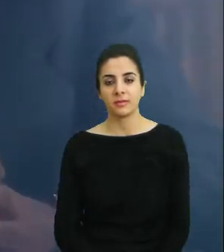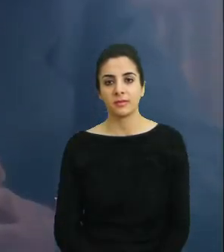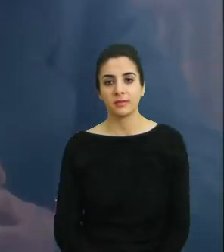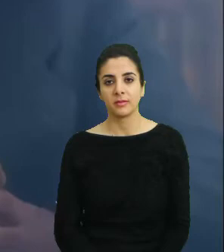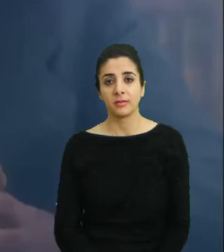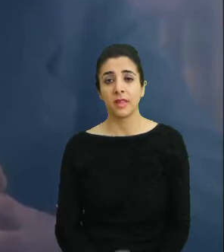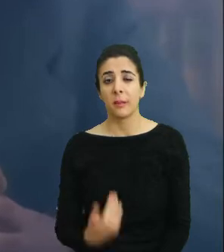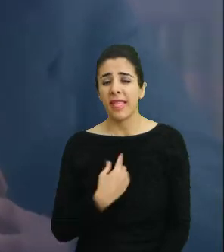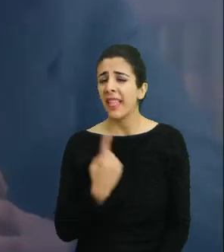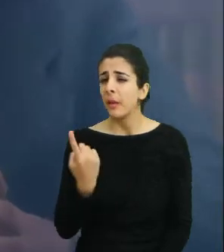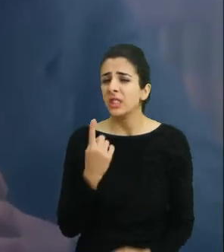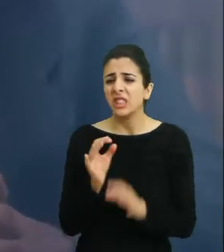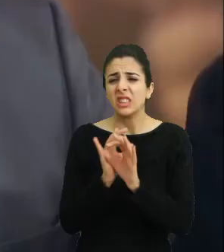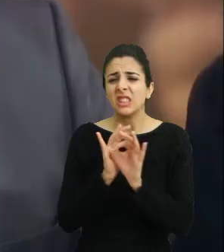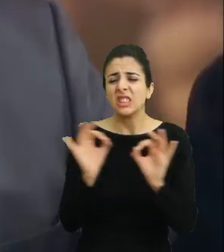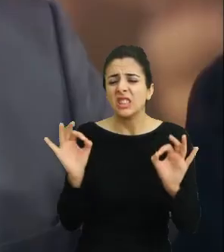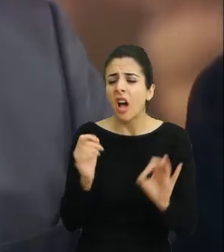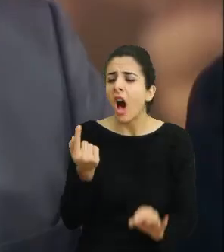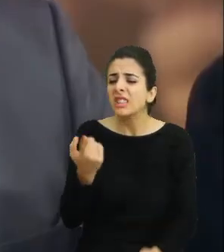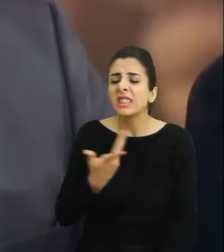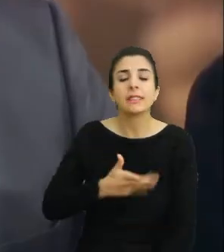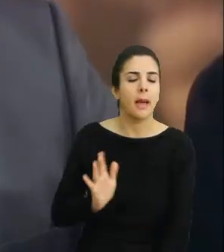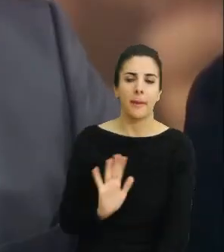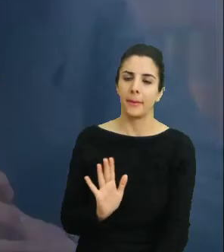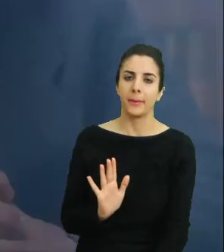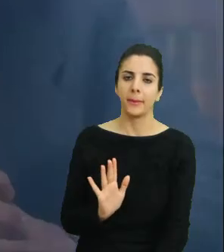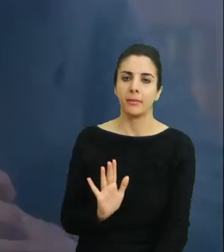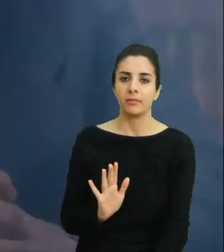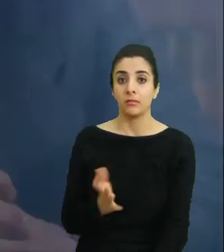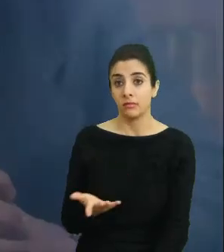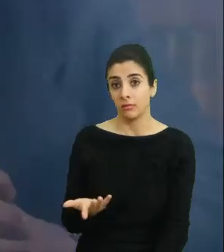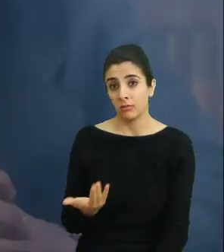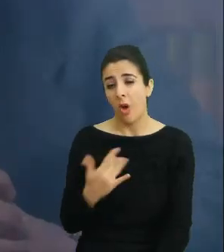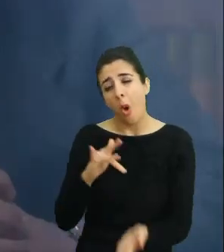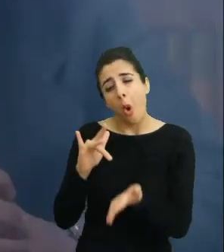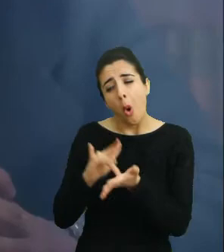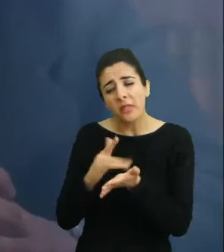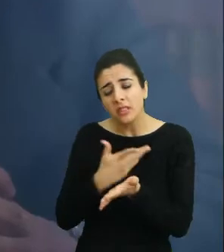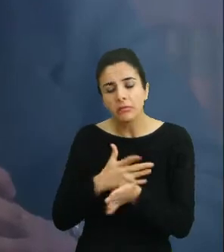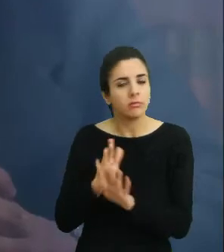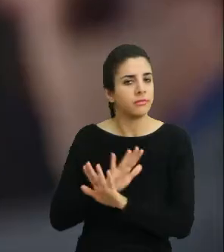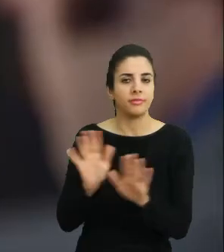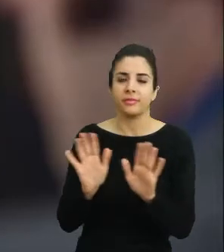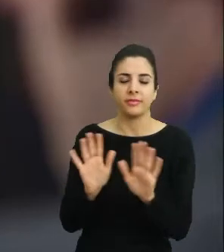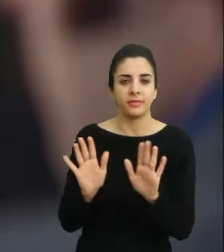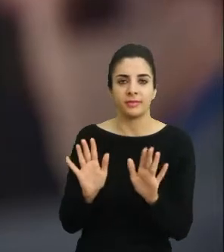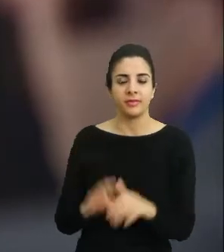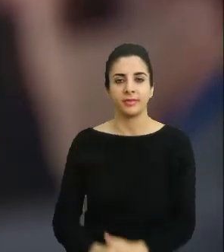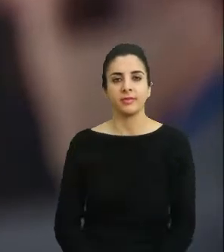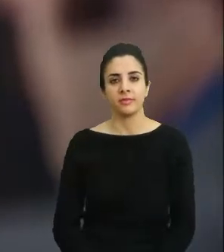Ben bir şeyi hiç mi hiç az sevemedim. Hele orta. Hiç sevemedim.